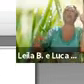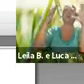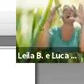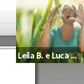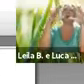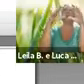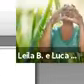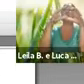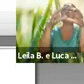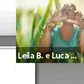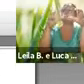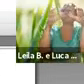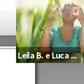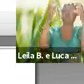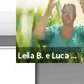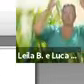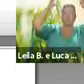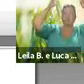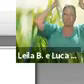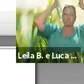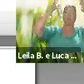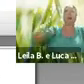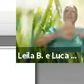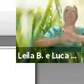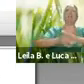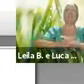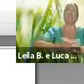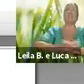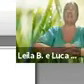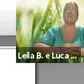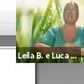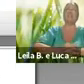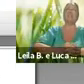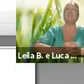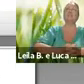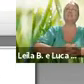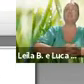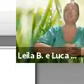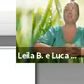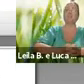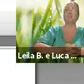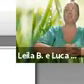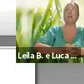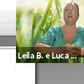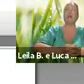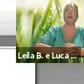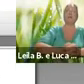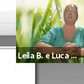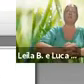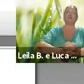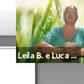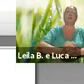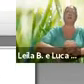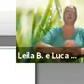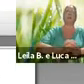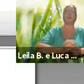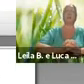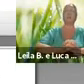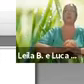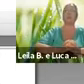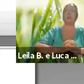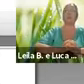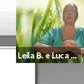che accostano, che stanno vicino alla testa delle persone. Qua